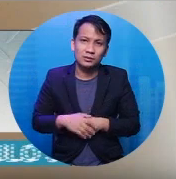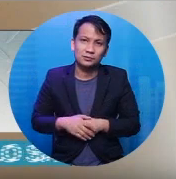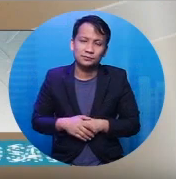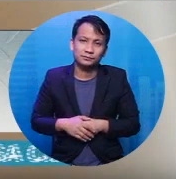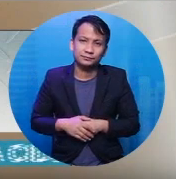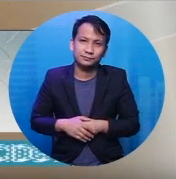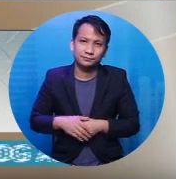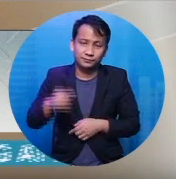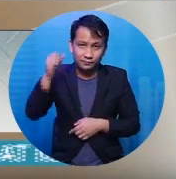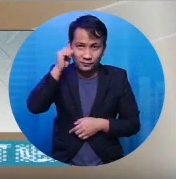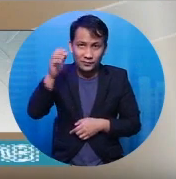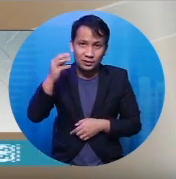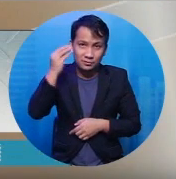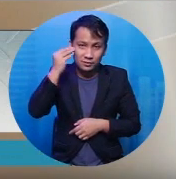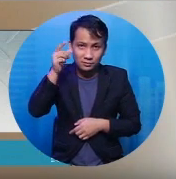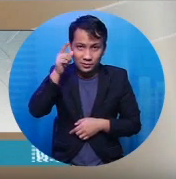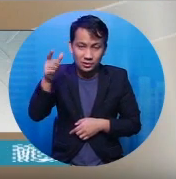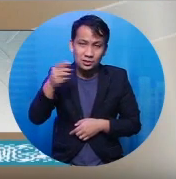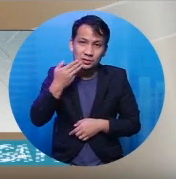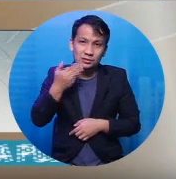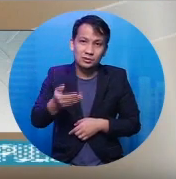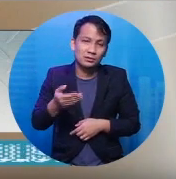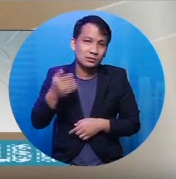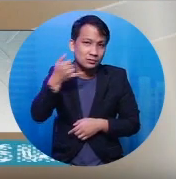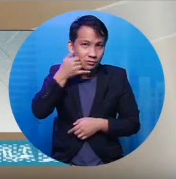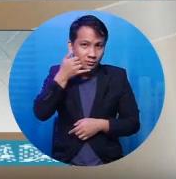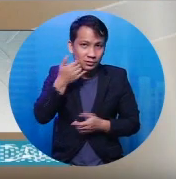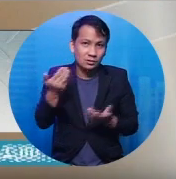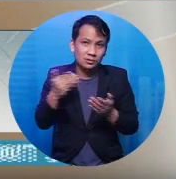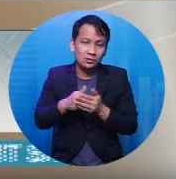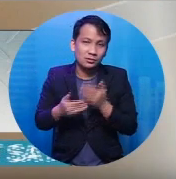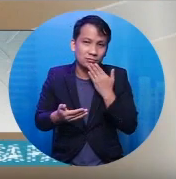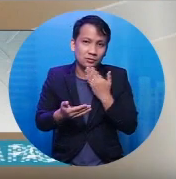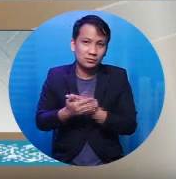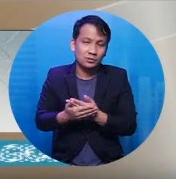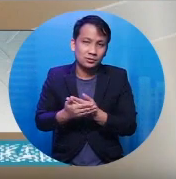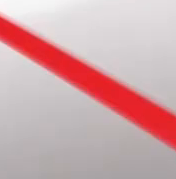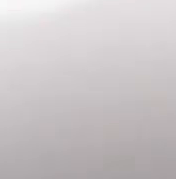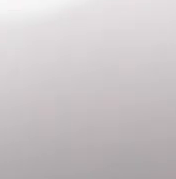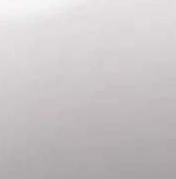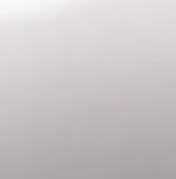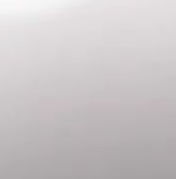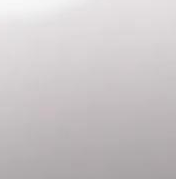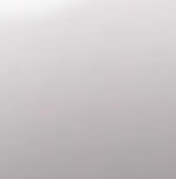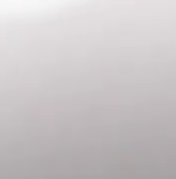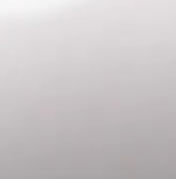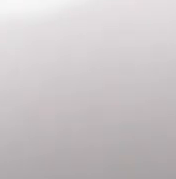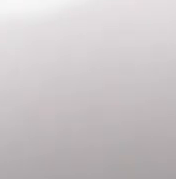Sir Milo. Tatawag namin kayo ulit, Sir Milo. Ah, sige. Magandang umaga po, Sir Milo.